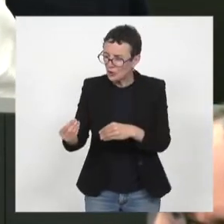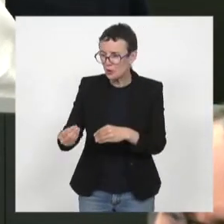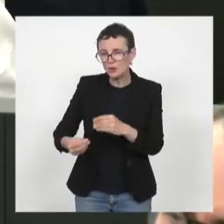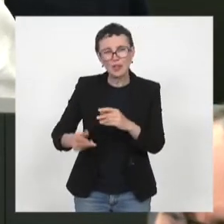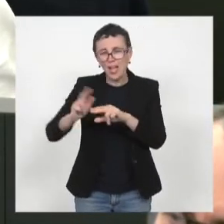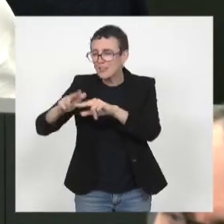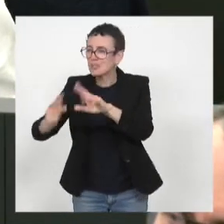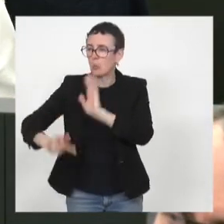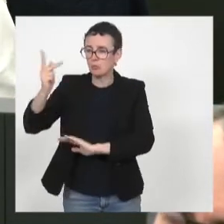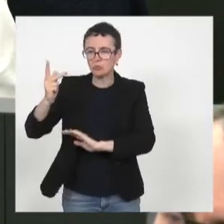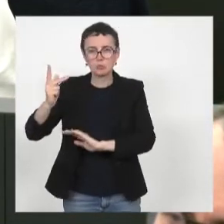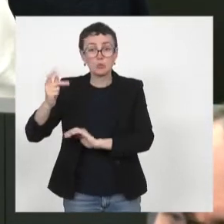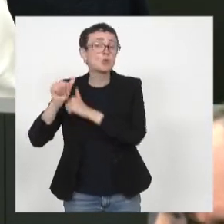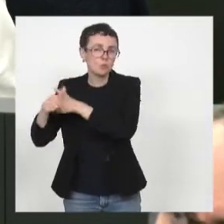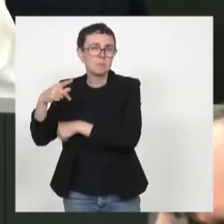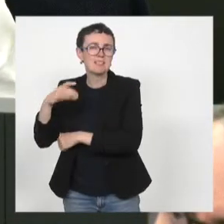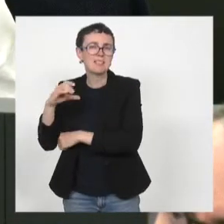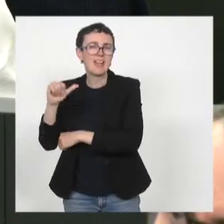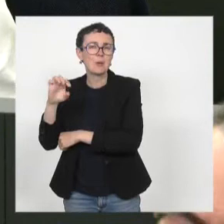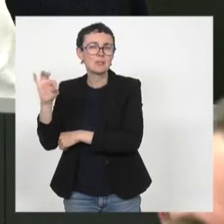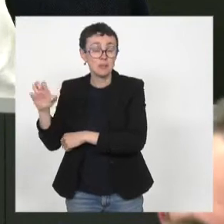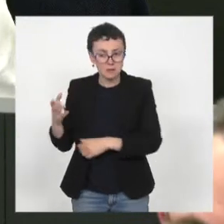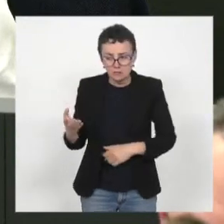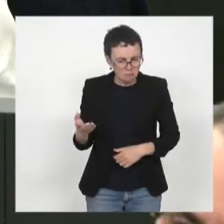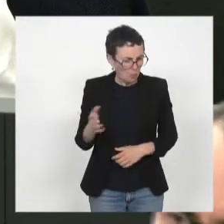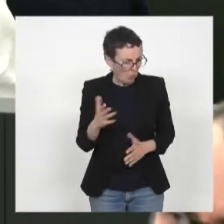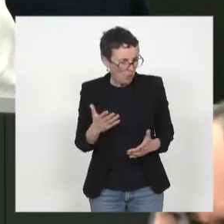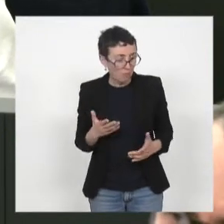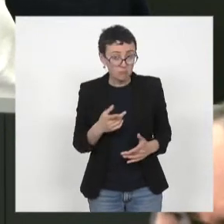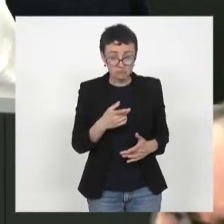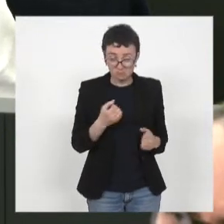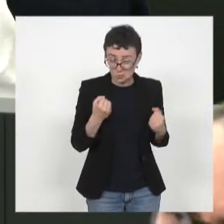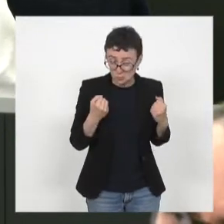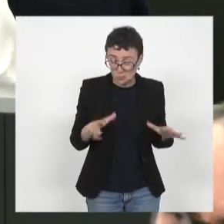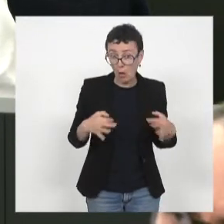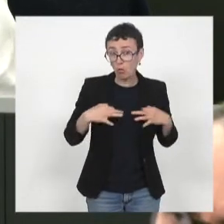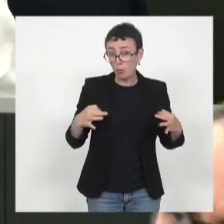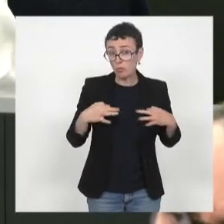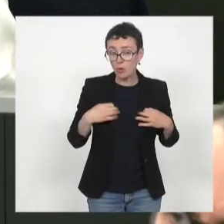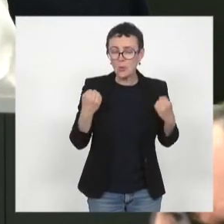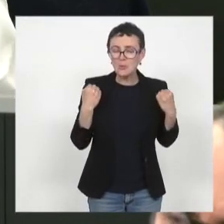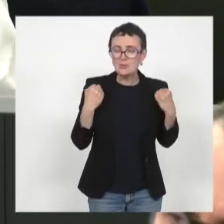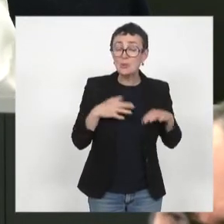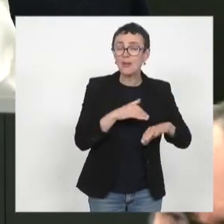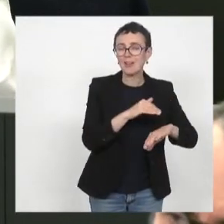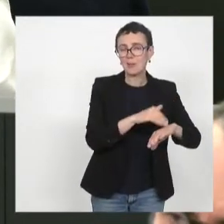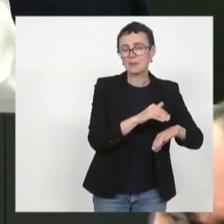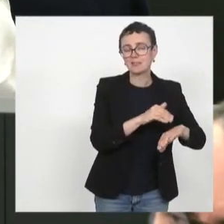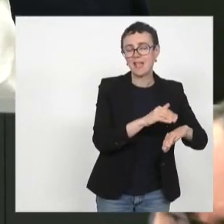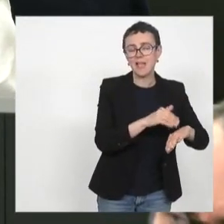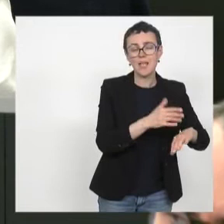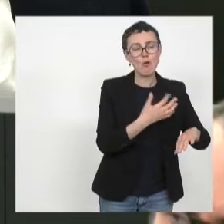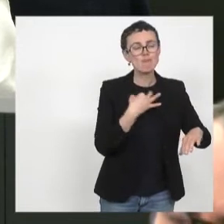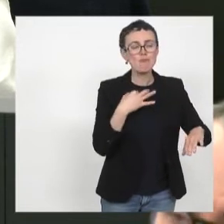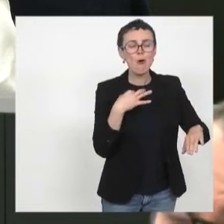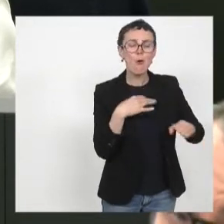PCAET? Quel niveau d'expérience, quelle garantie de neutralité et d'indépendance des conseillers qui remplaceront les actuels